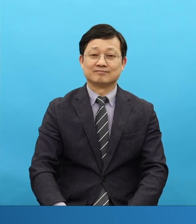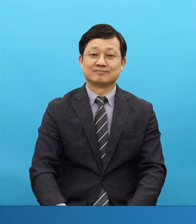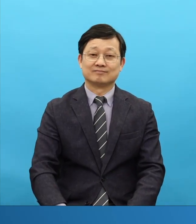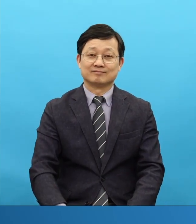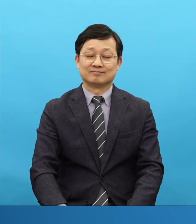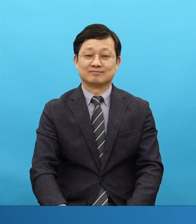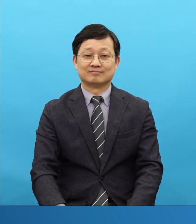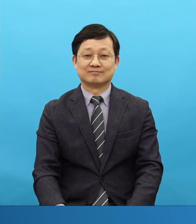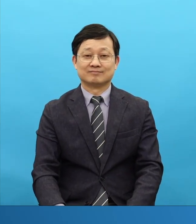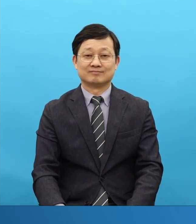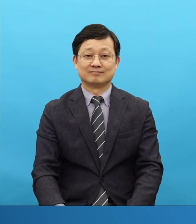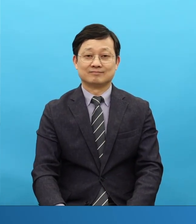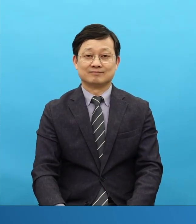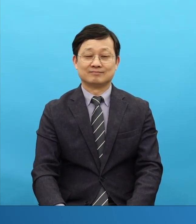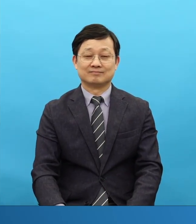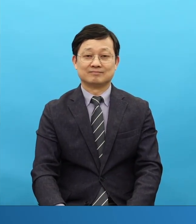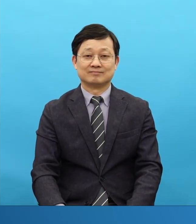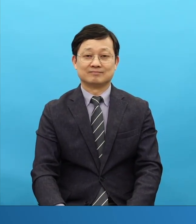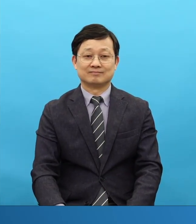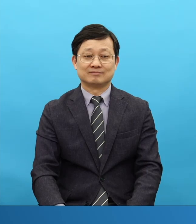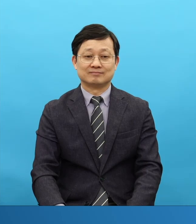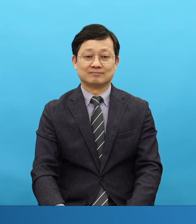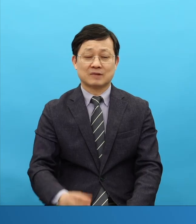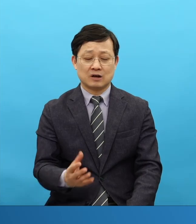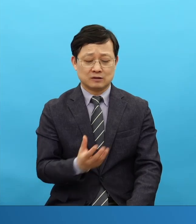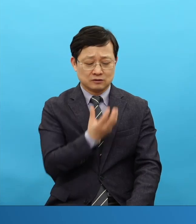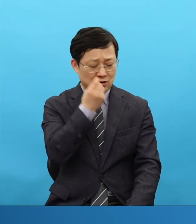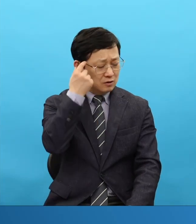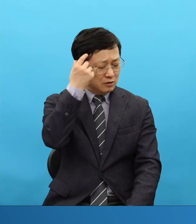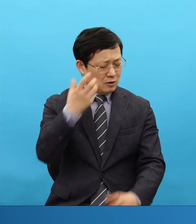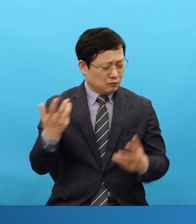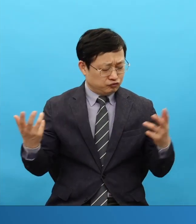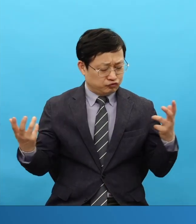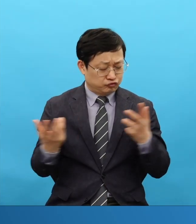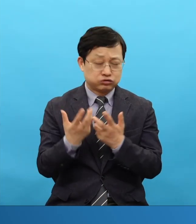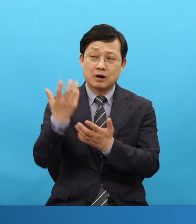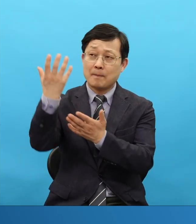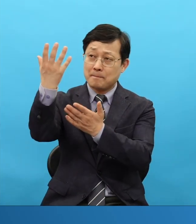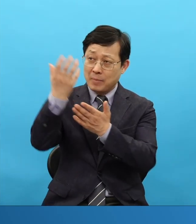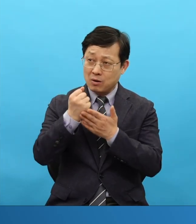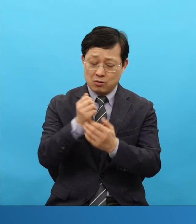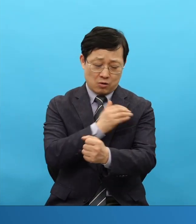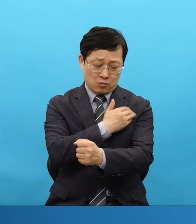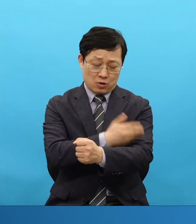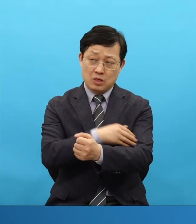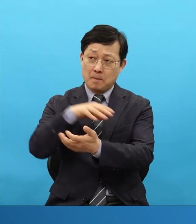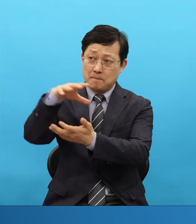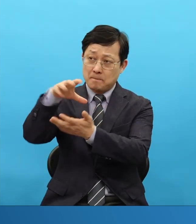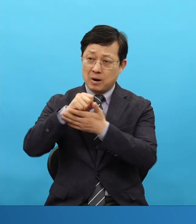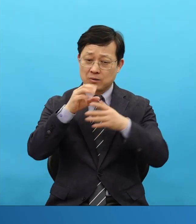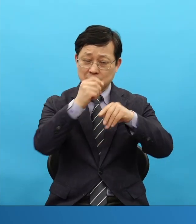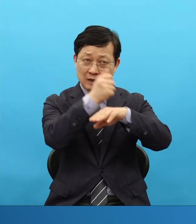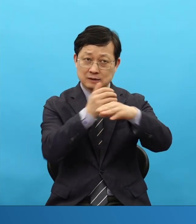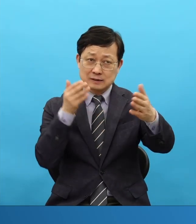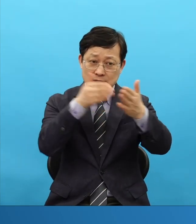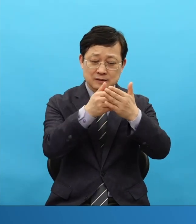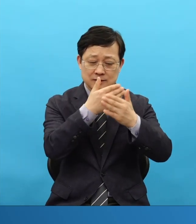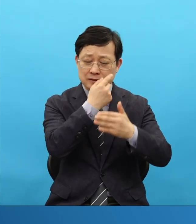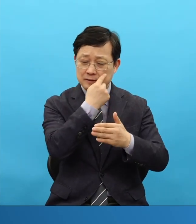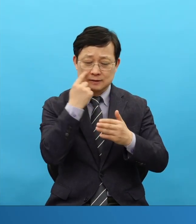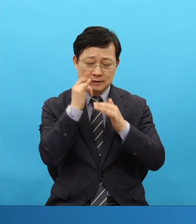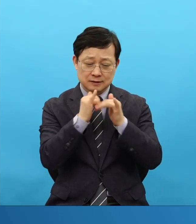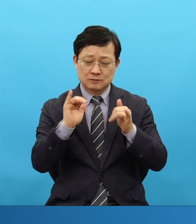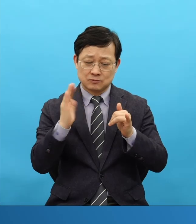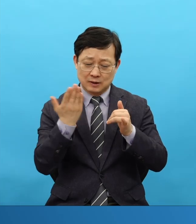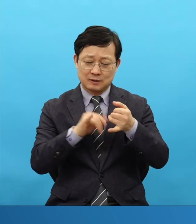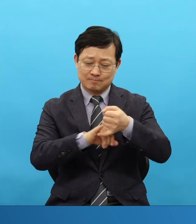remains in you? 그래서 성령 충만 받으면 권능 받고 딴 것까지 증인이 되리라. That's why when you receive the filling of the Holy Spirit, you receive